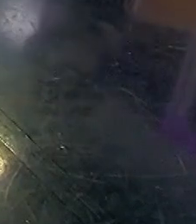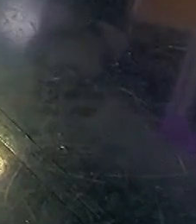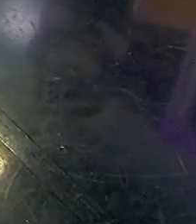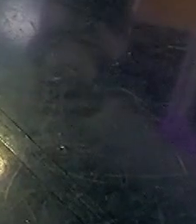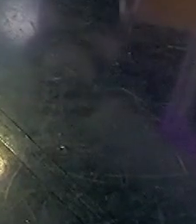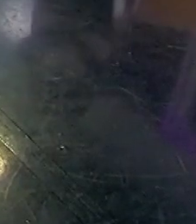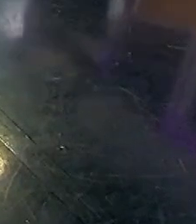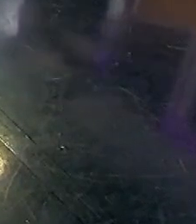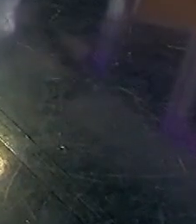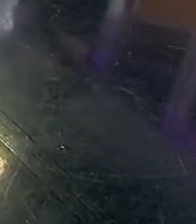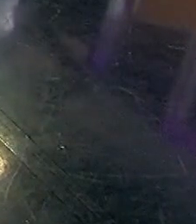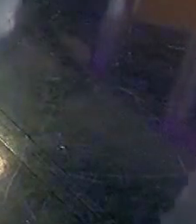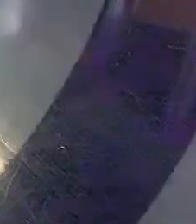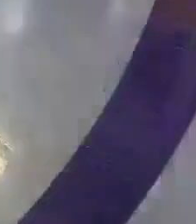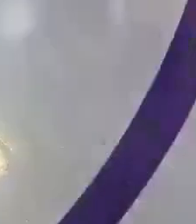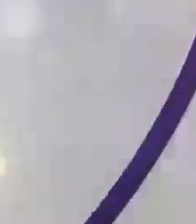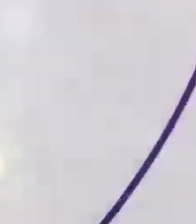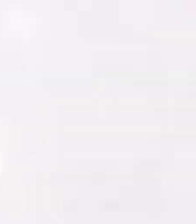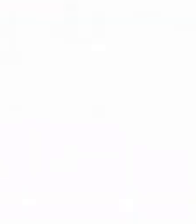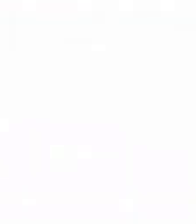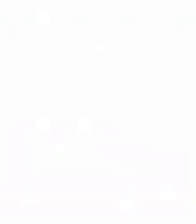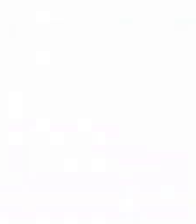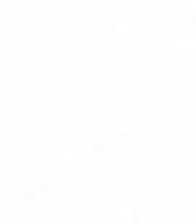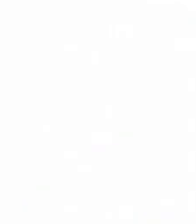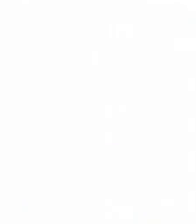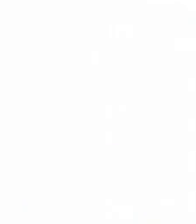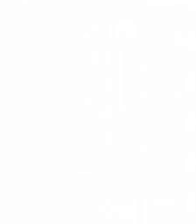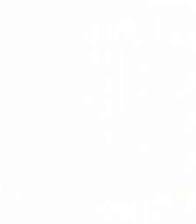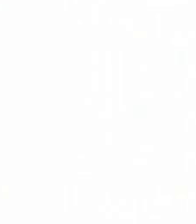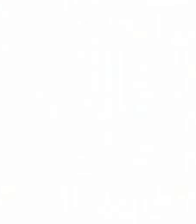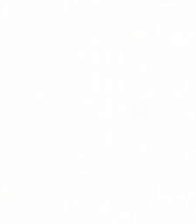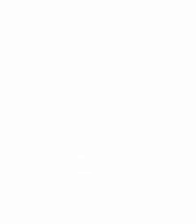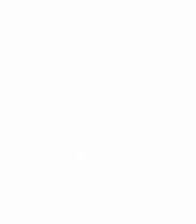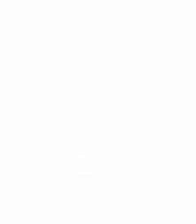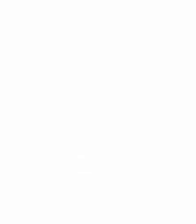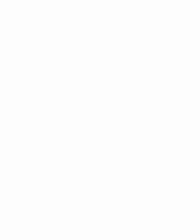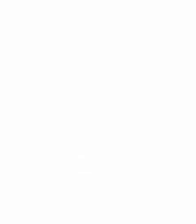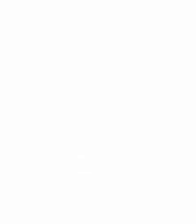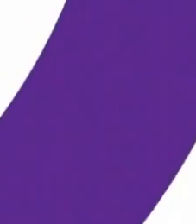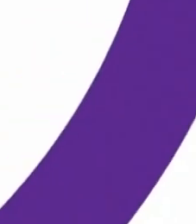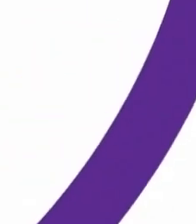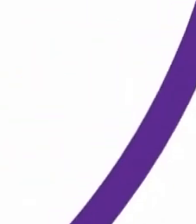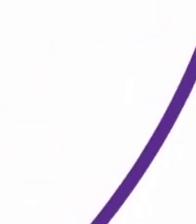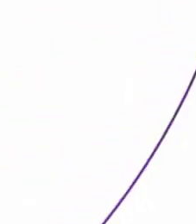cikgu. Aduh. Didik TV KPM.